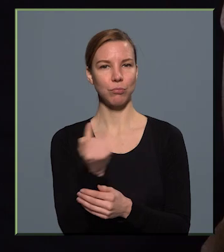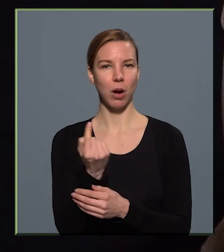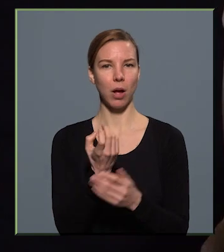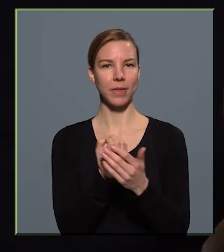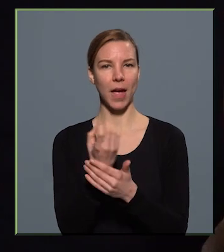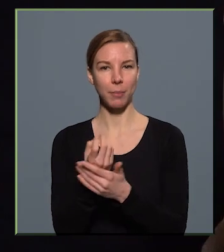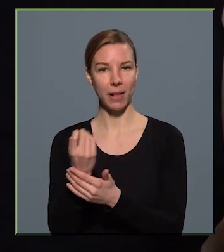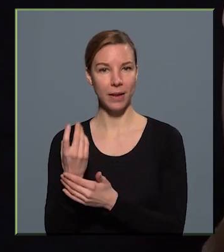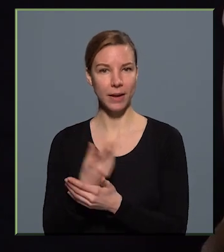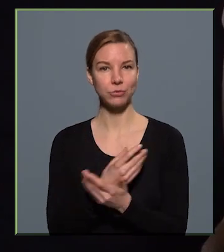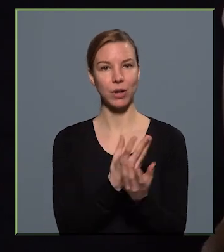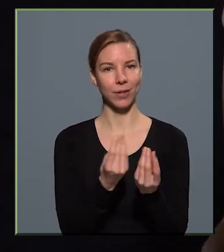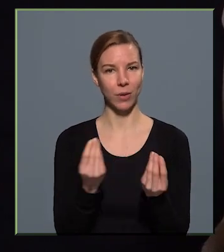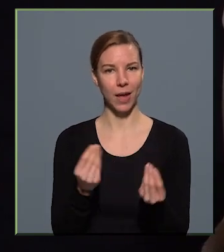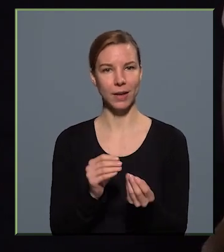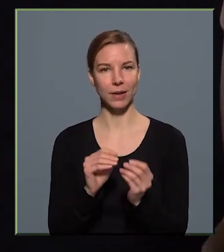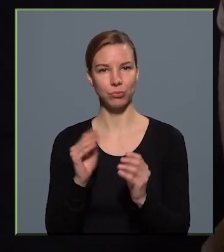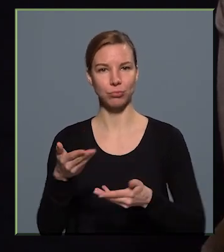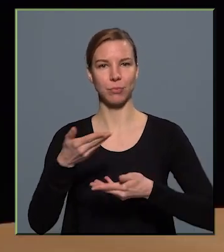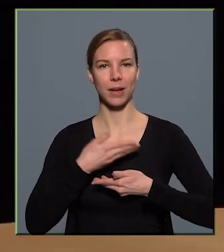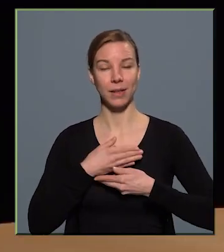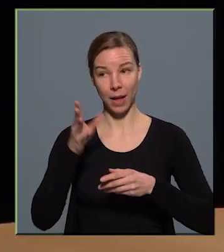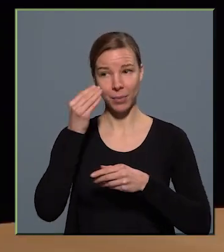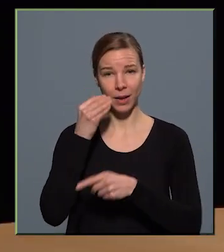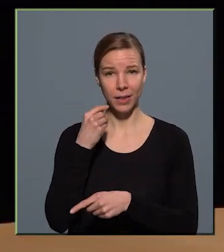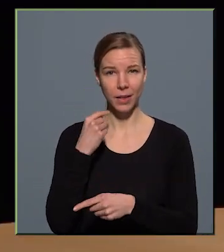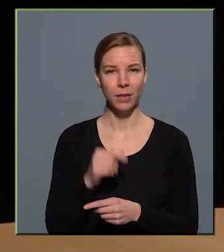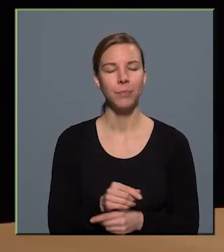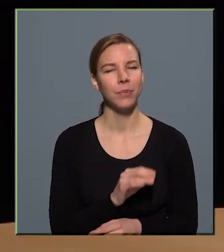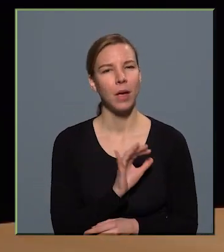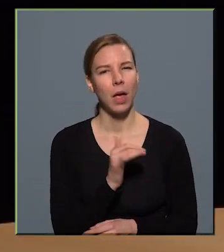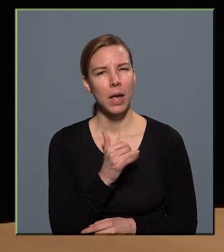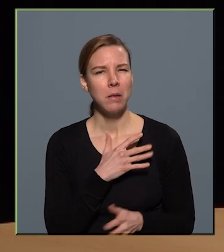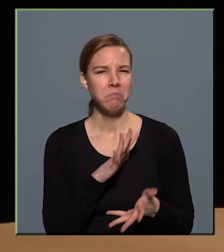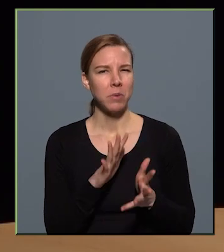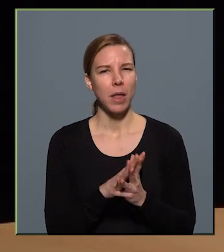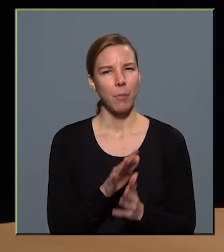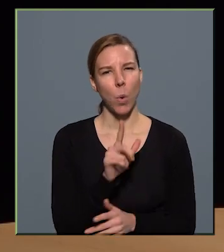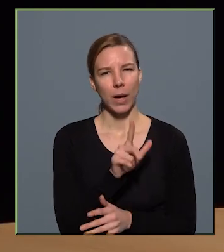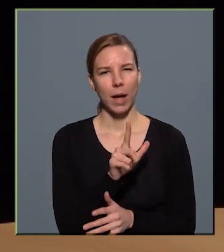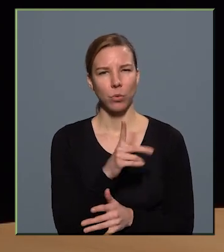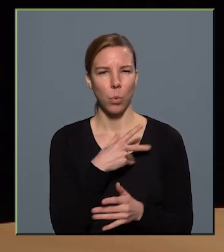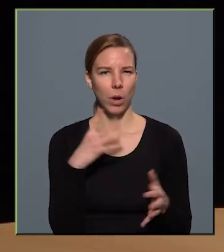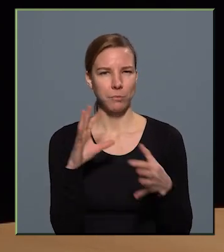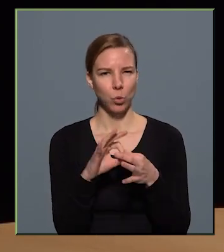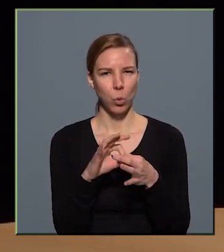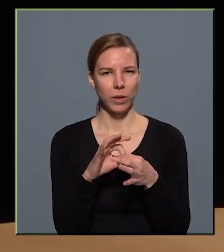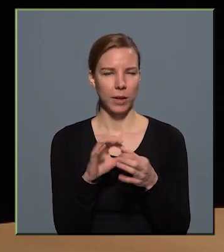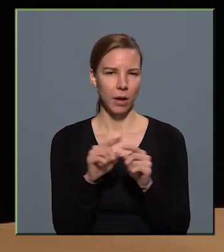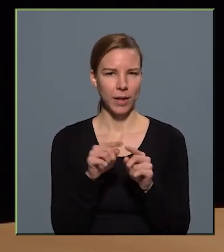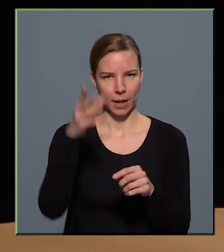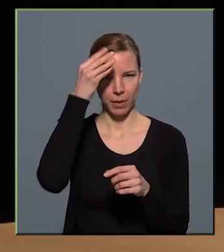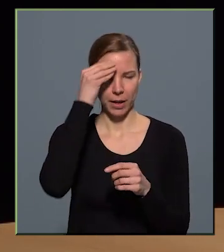az energiatermelés eszközei is. Erre emlékszel? Igen, ez nagyjából két dolog szerintem összekötődik, az én emlékeim